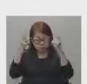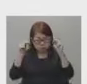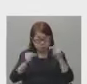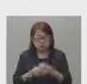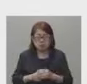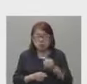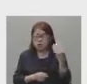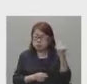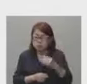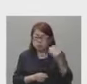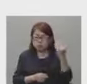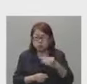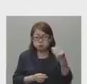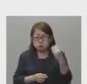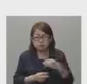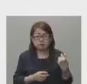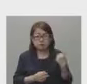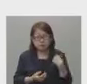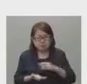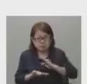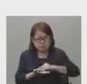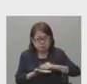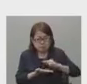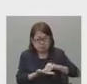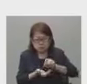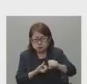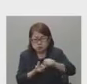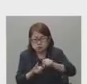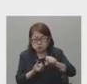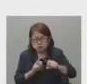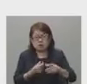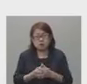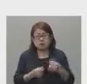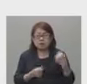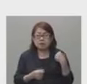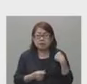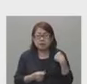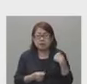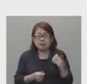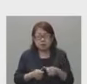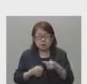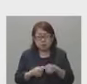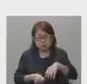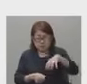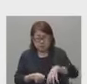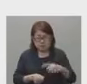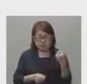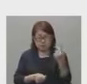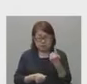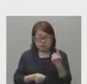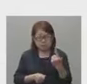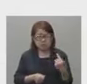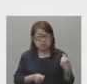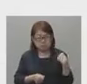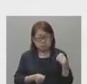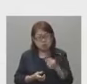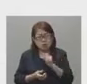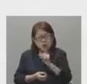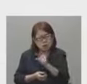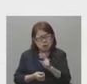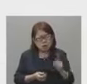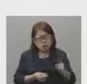วันนะเมื่อกี้หน่วยหนึ่งนะสถานีหนึ่งเนี่ยตีกลมๆครับท่านประธานมีคอมเมนต์ที่ไปด้อยค่าคุกค